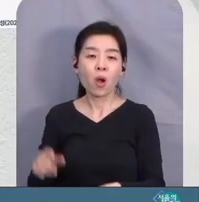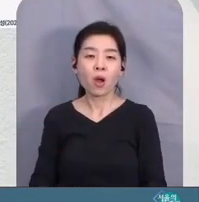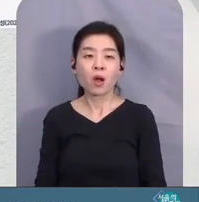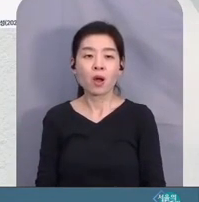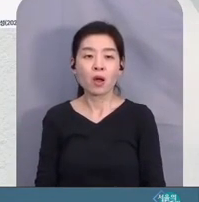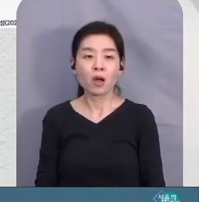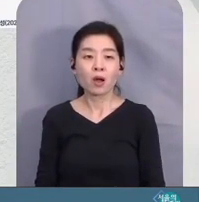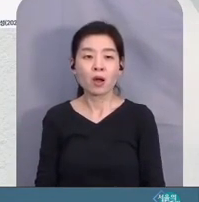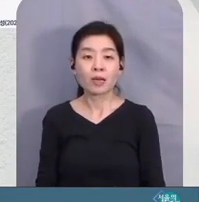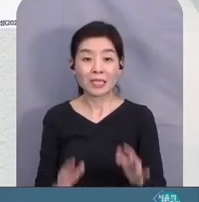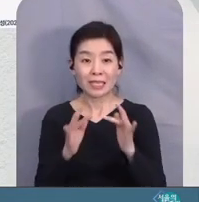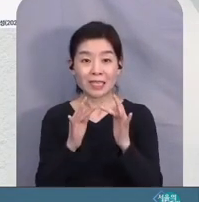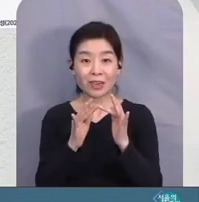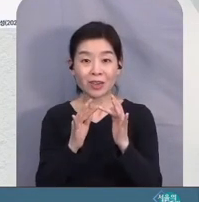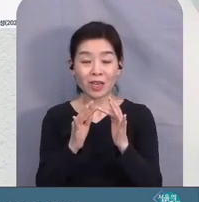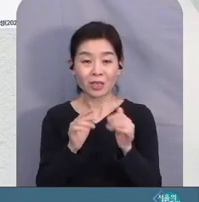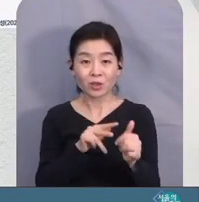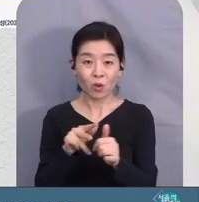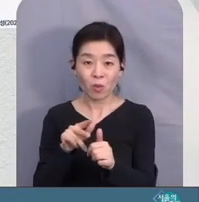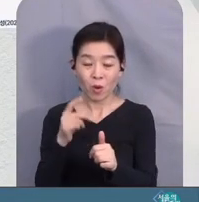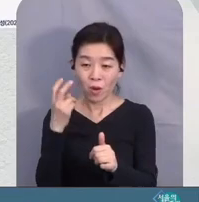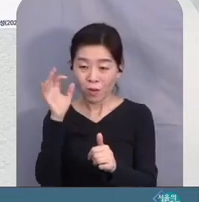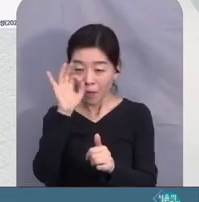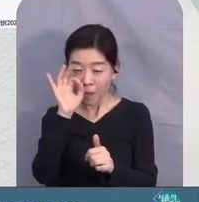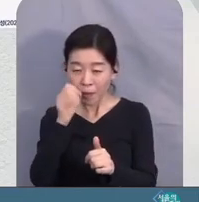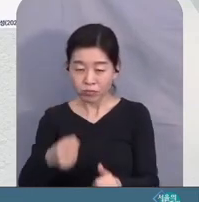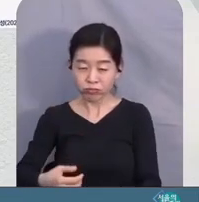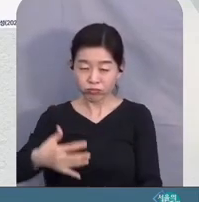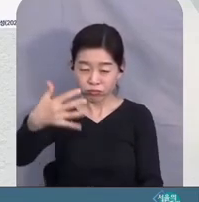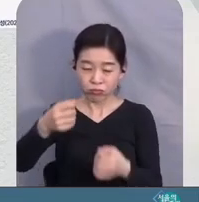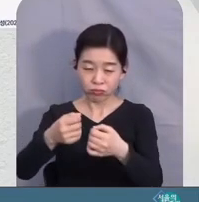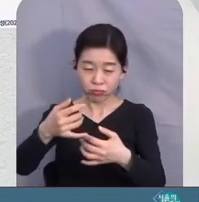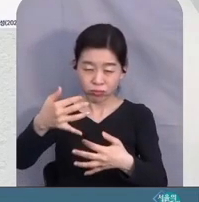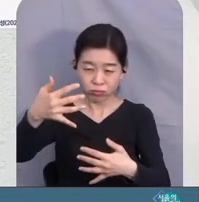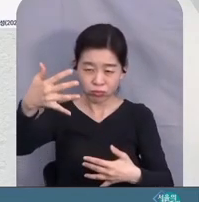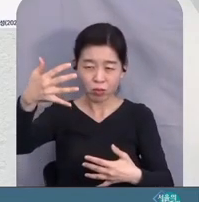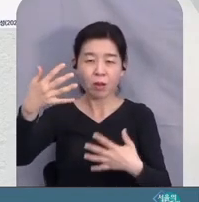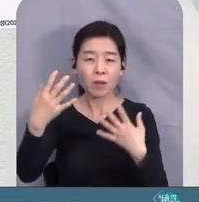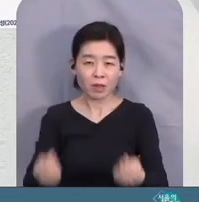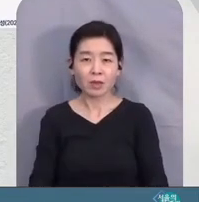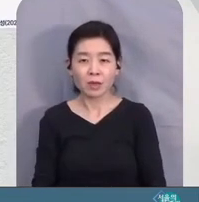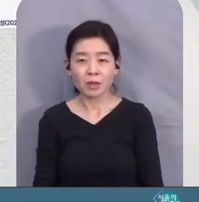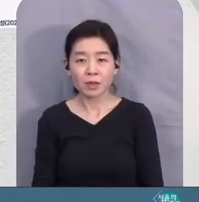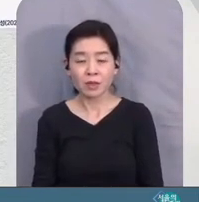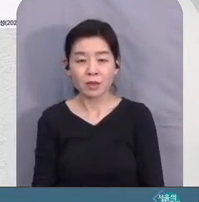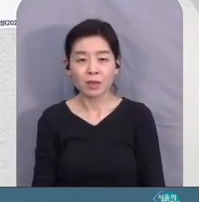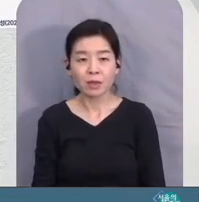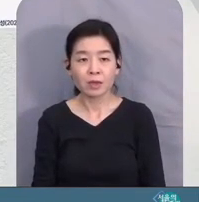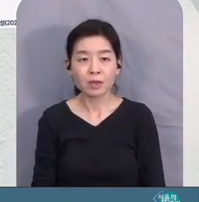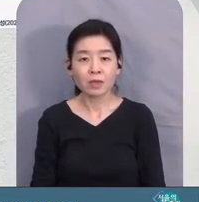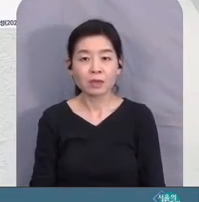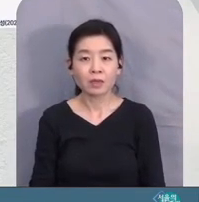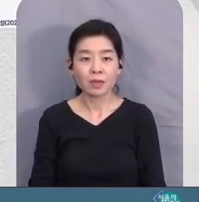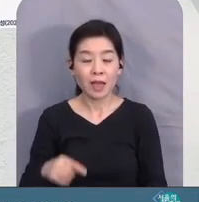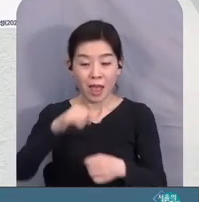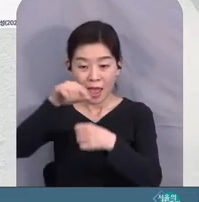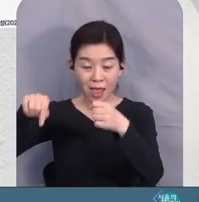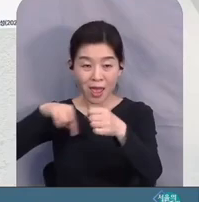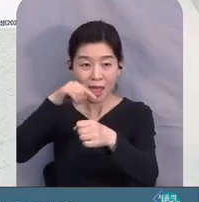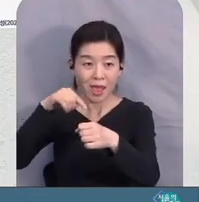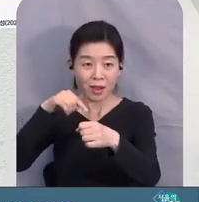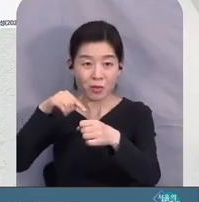포탈에서 주르륵 찾아보면 다 나와요. 처음에는 방사능이 저기 핵연료가 녹아서 밑으로